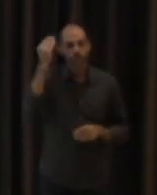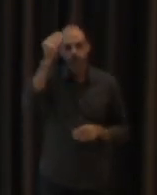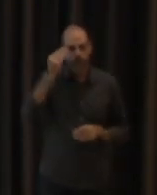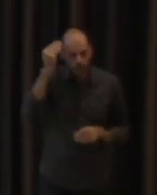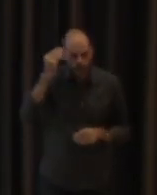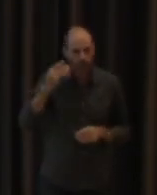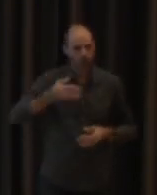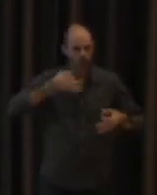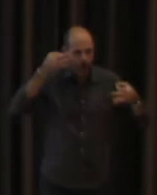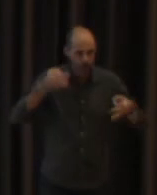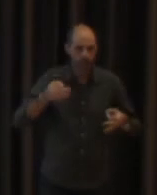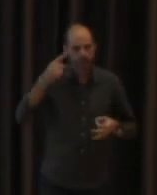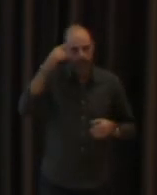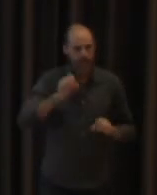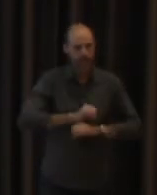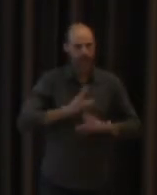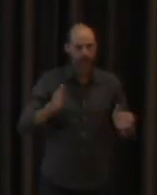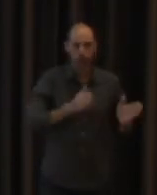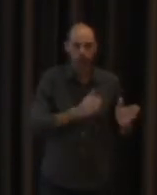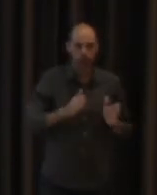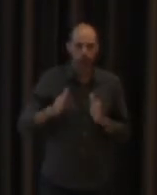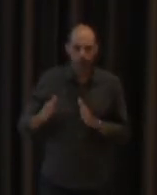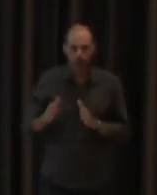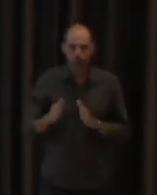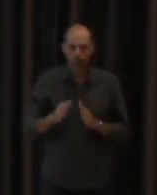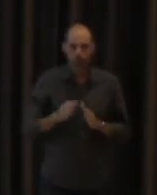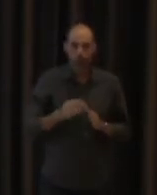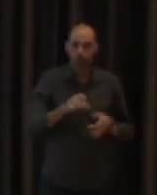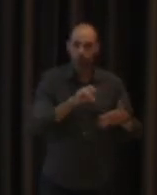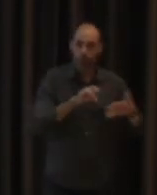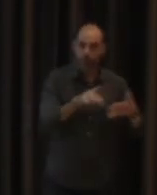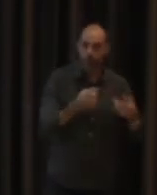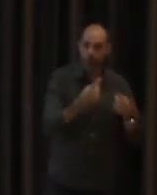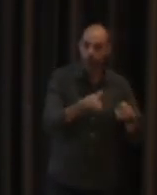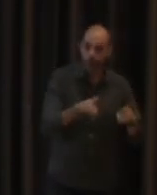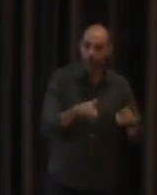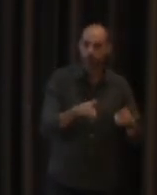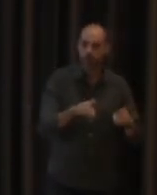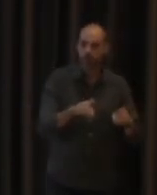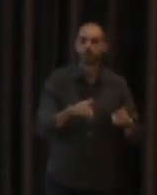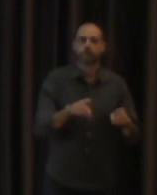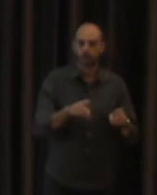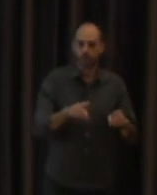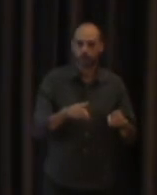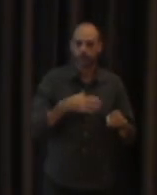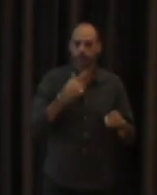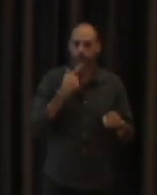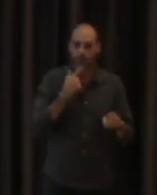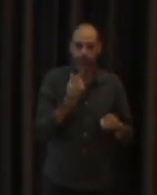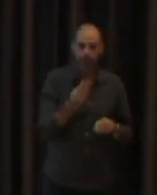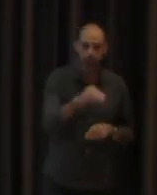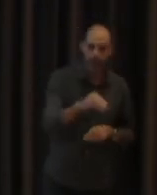tenim clar quan és possible o necessari silenciar el pronom adverbial, no tindrem la impressió que la presència o absència del pronom